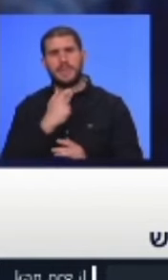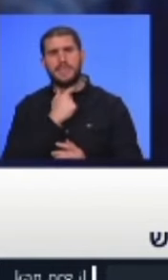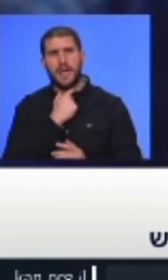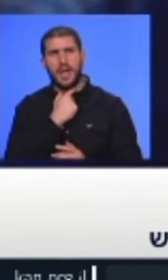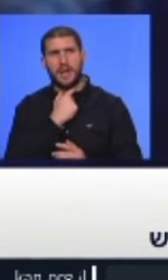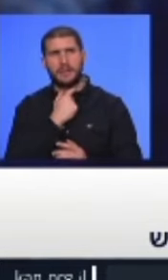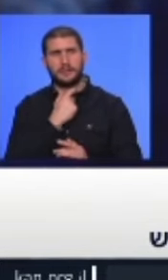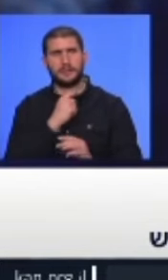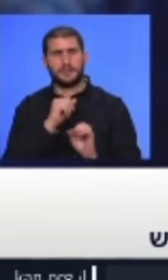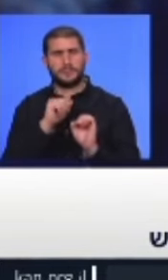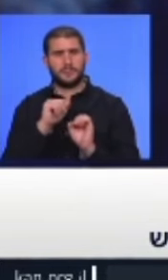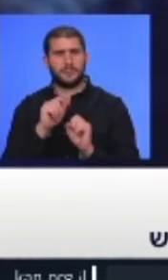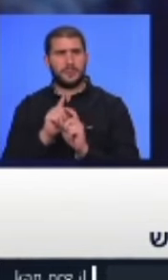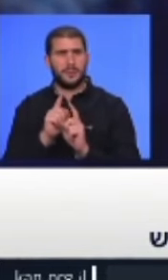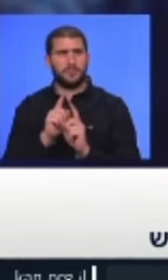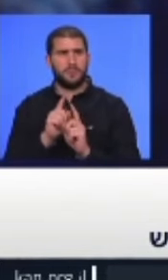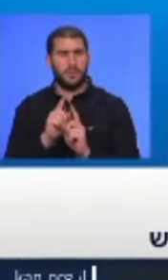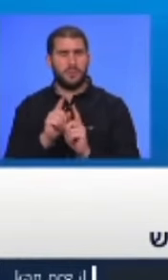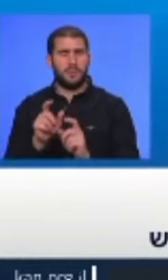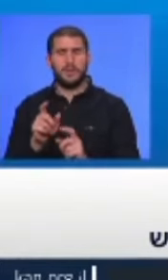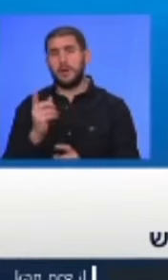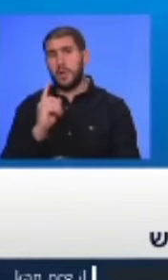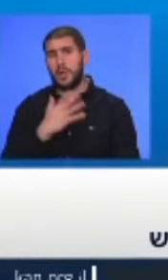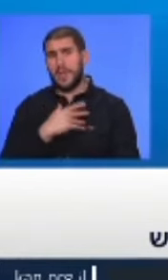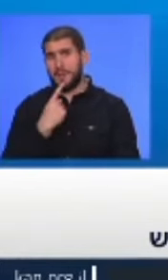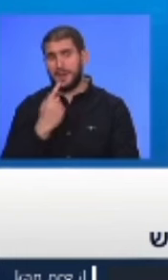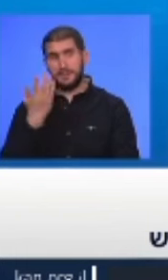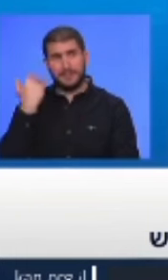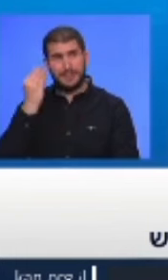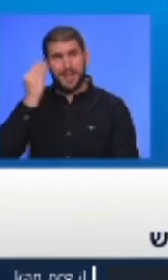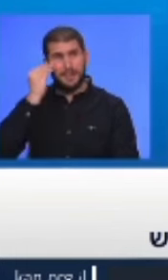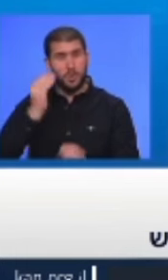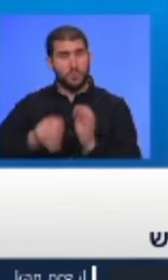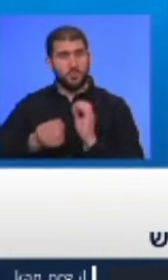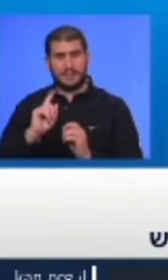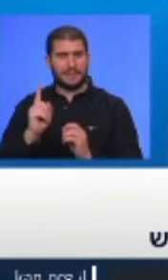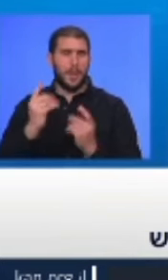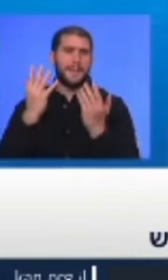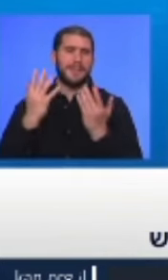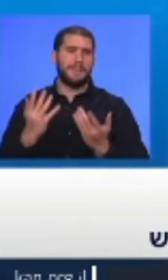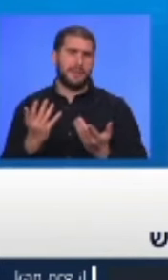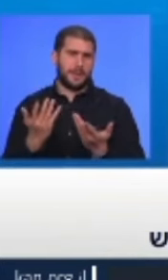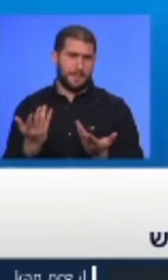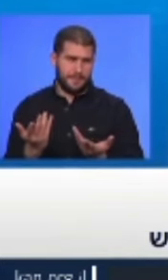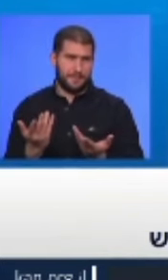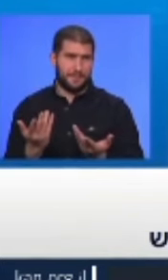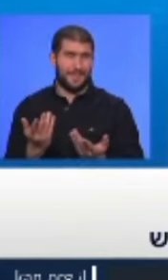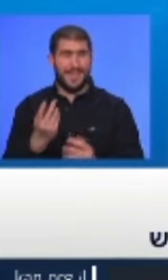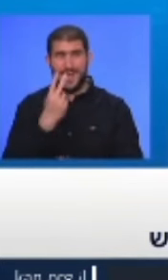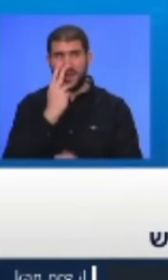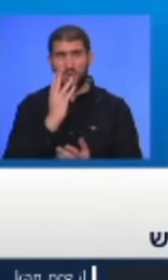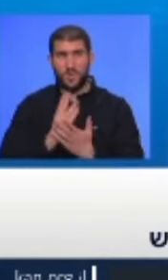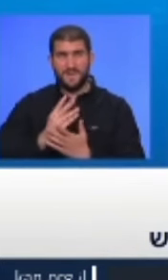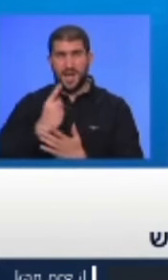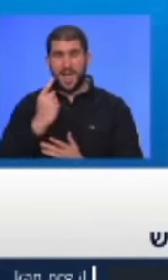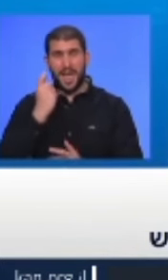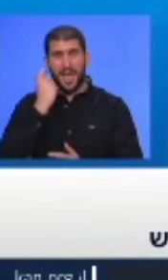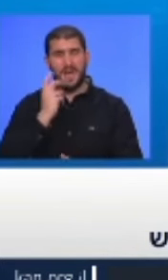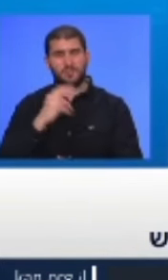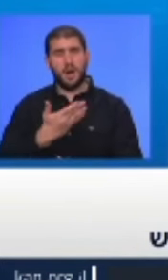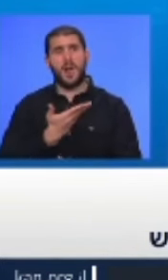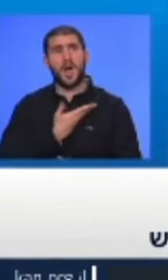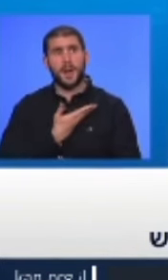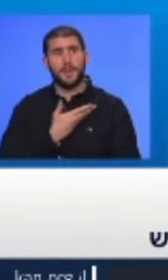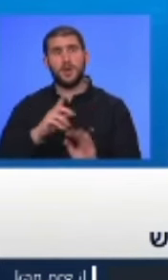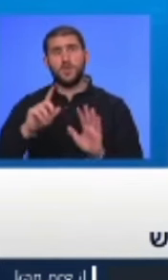לא נעים לי לומר, לא עומד. מזמן למדנו שמשפט זה לא מתמטיקה, ראינו שעל אותה עבירה אפשר לקבל